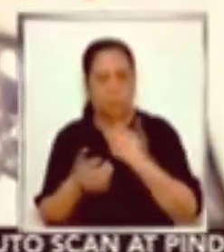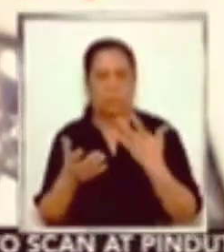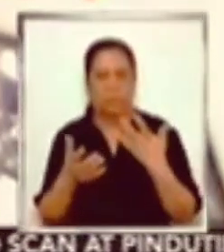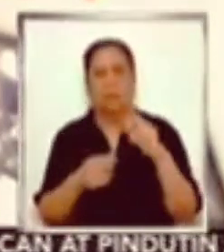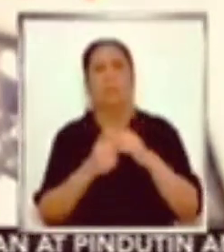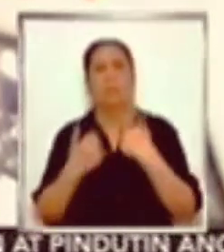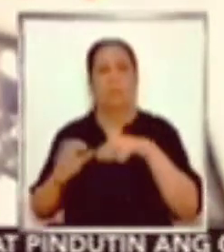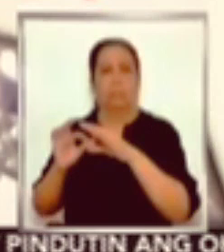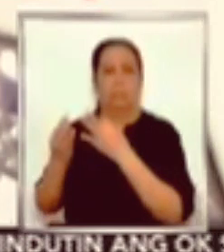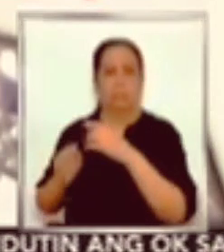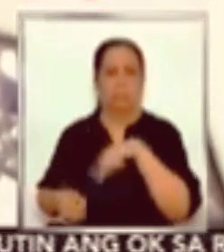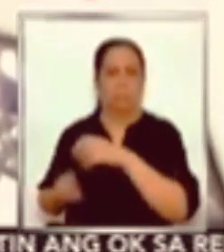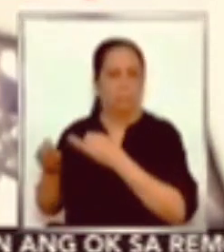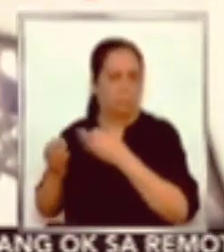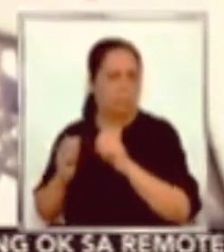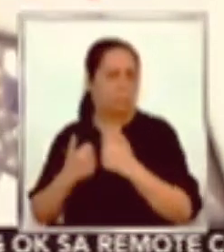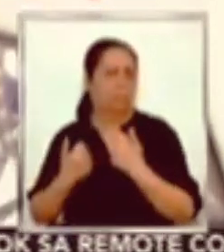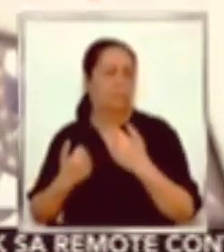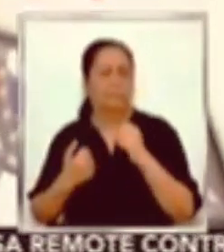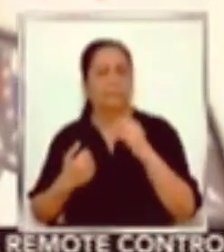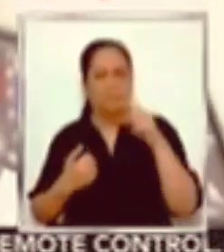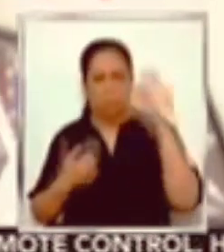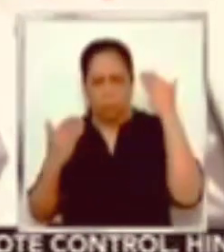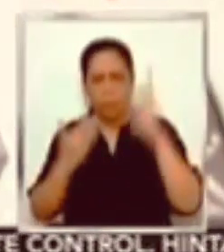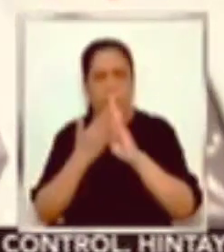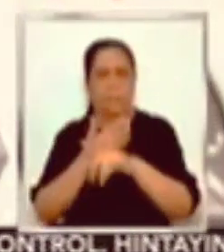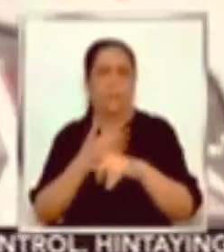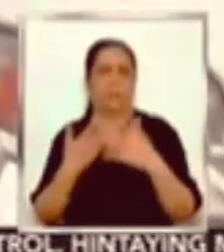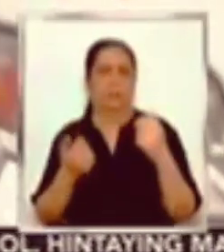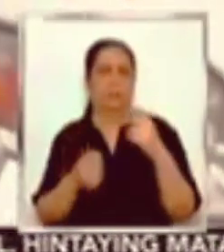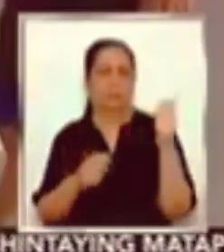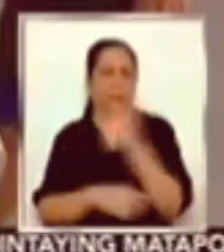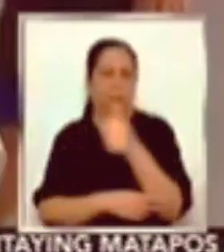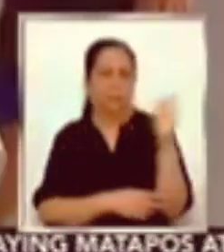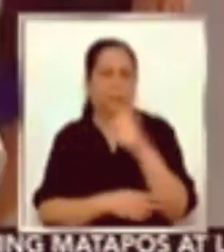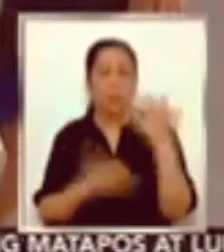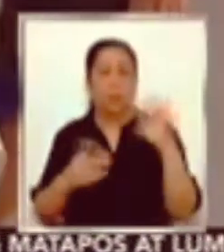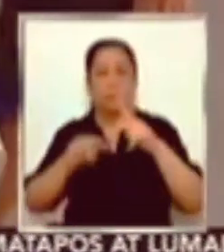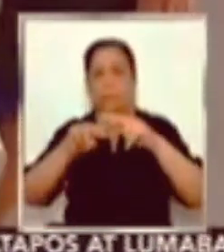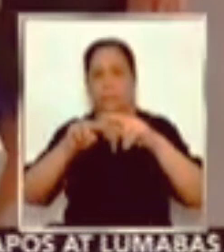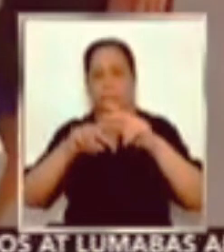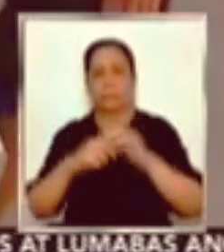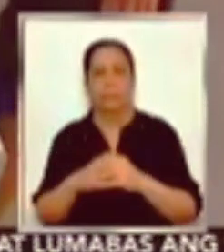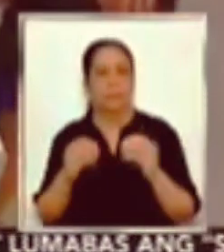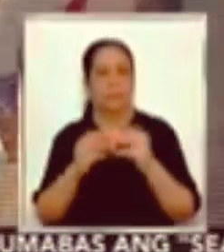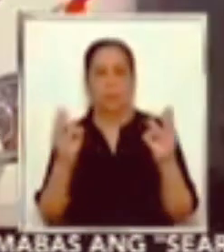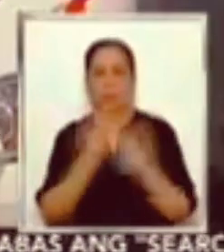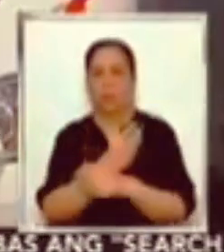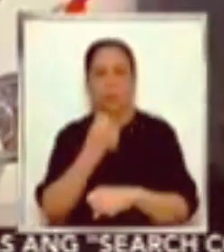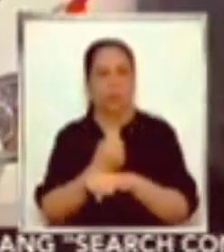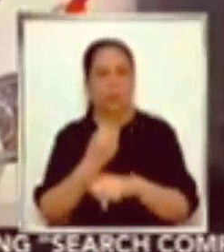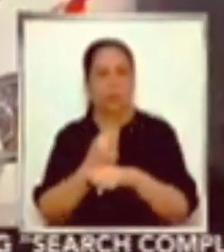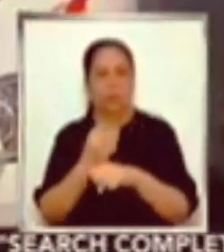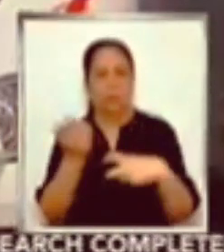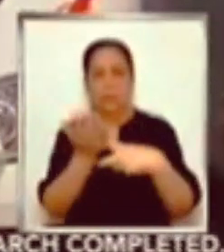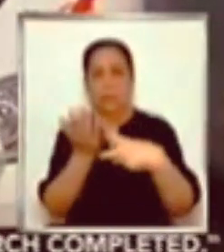namin. Kaya dapat may balik na rin yun sa amin din yung sabihay namin sa Pangasinan. Mas matindi raw ang hirap ng mga konduktor dahil